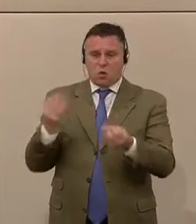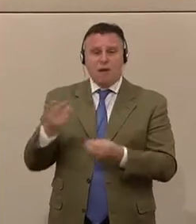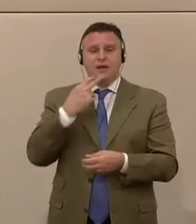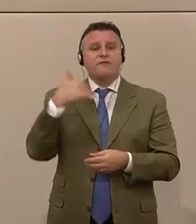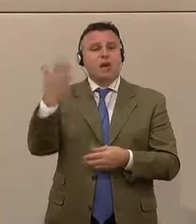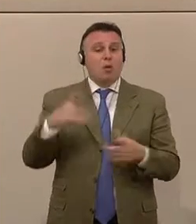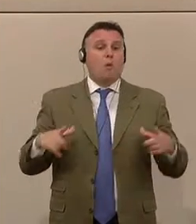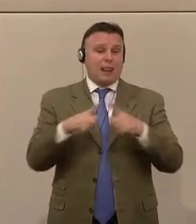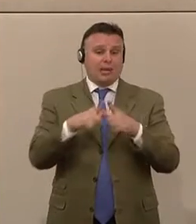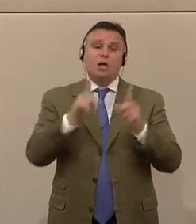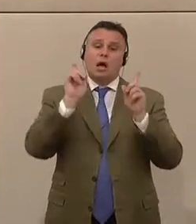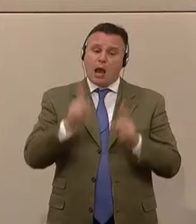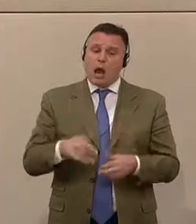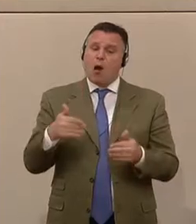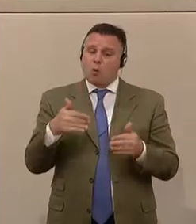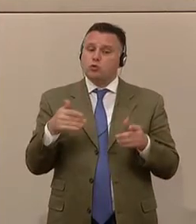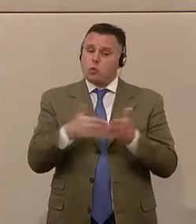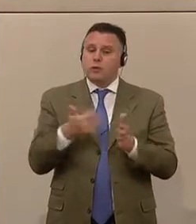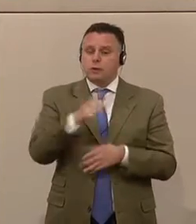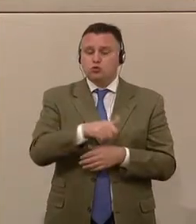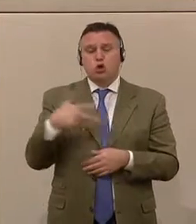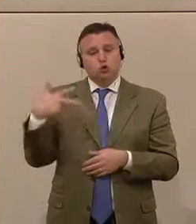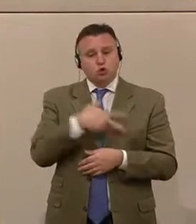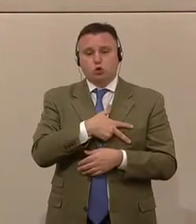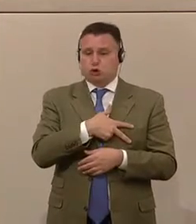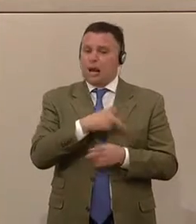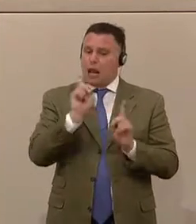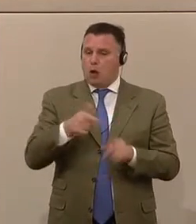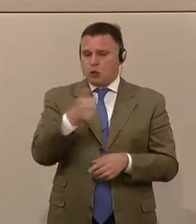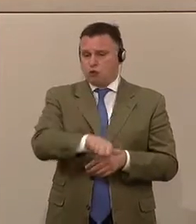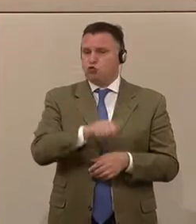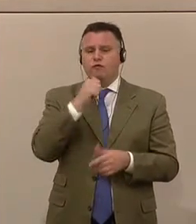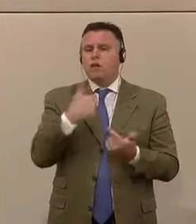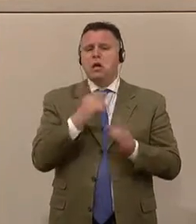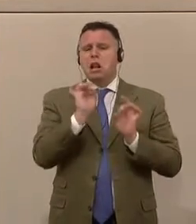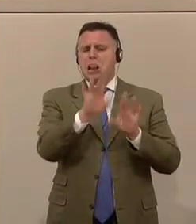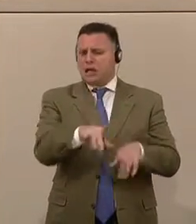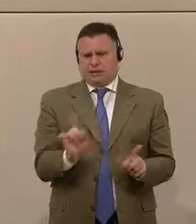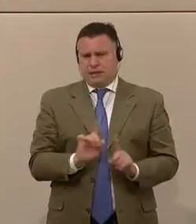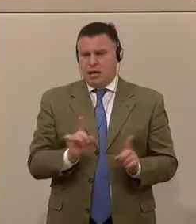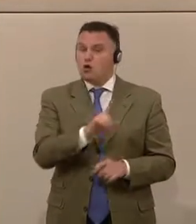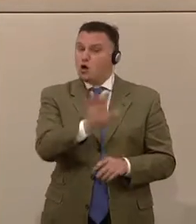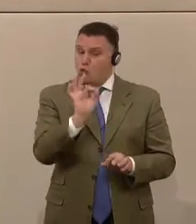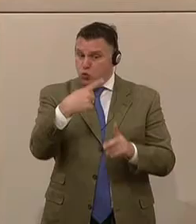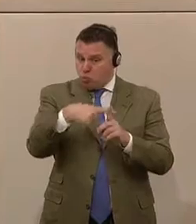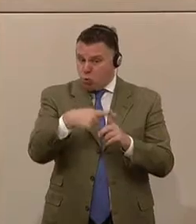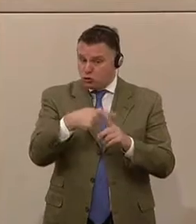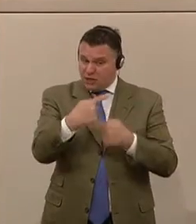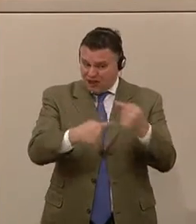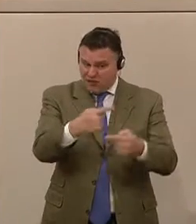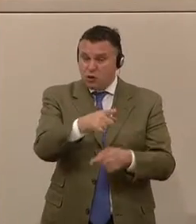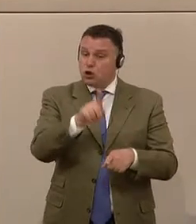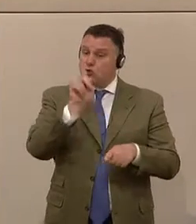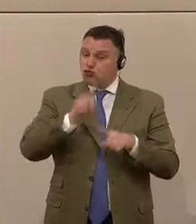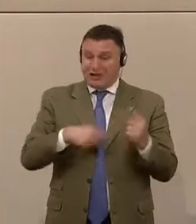Leistungsträger, aber mit sozialem Augenmaß. Wir lassen niemanden im Stich, der es gut meint, aber dem es schlecht